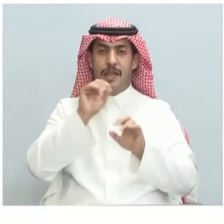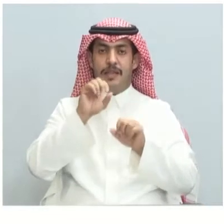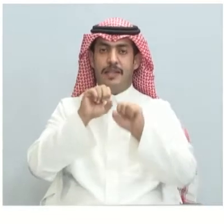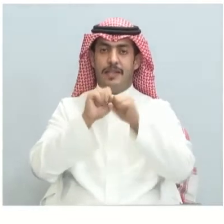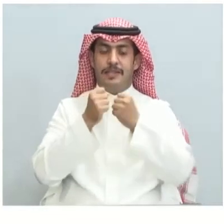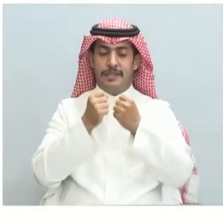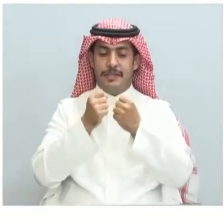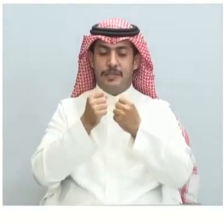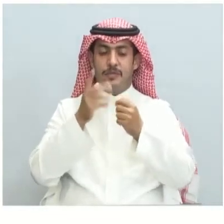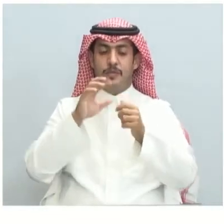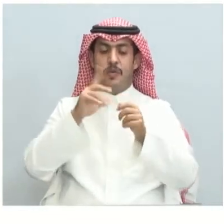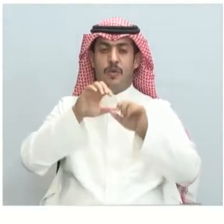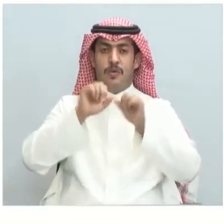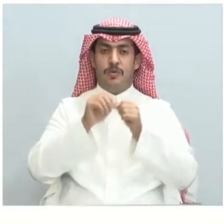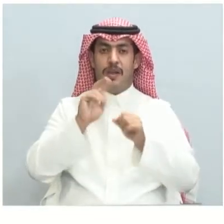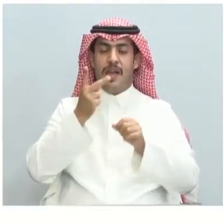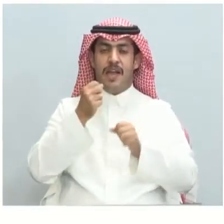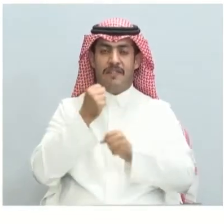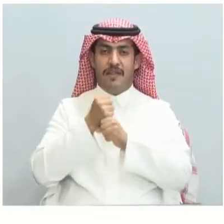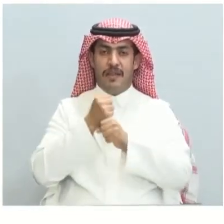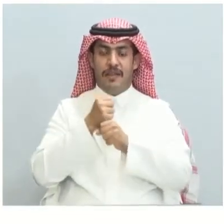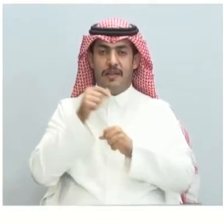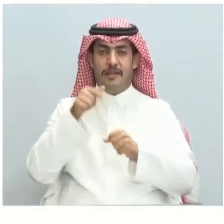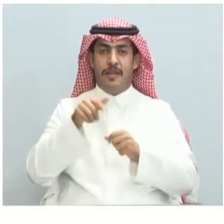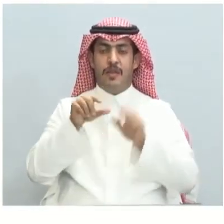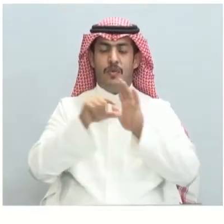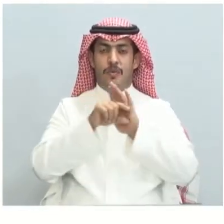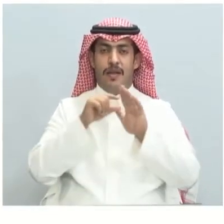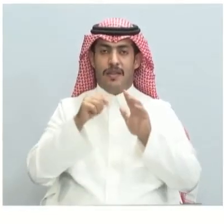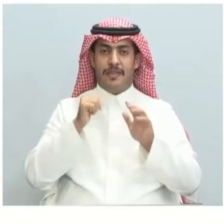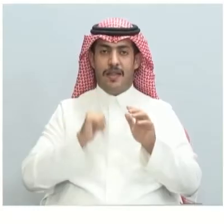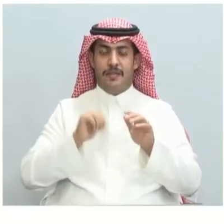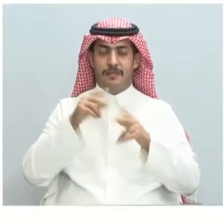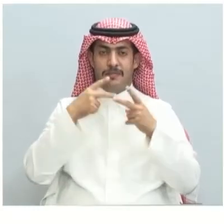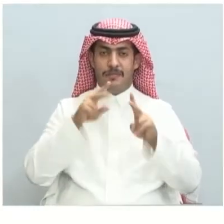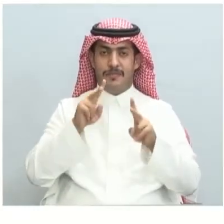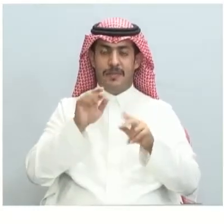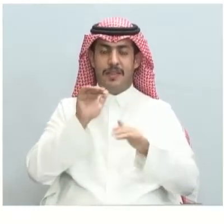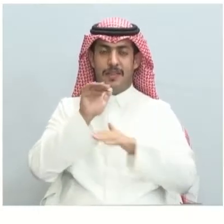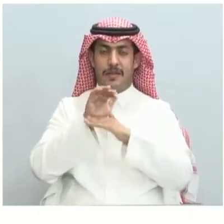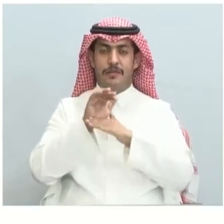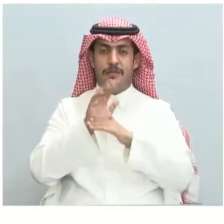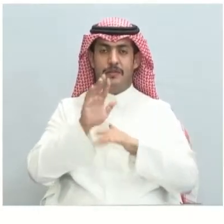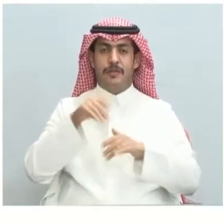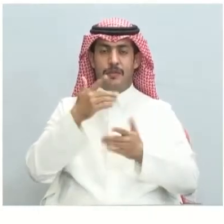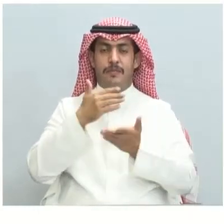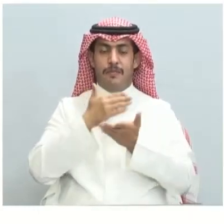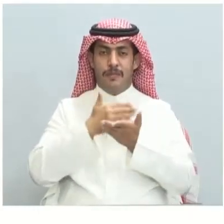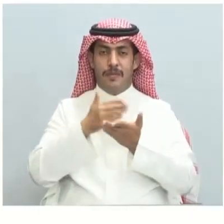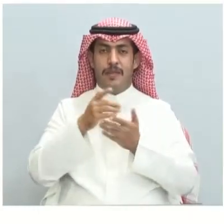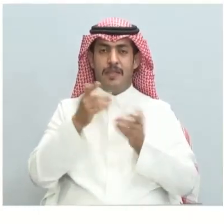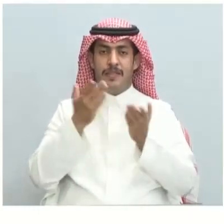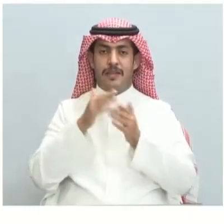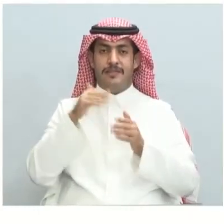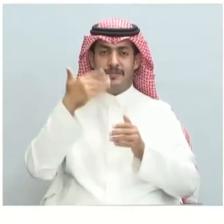الكسريه والكسور غير الفعليه هذا العنوان ابنائي وبناتي سنبدا بهذا الدرس ويستمر معنا حتى